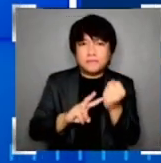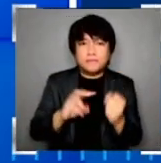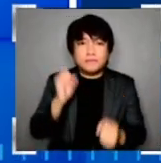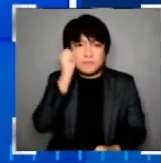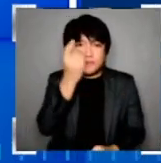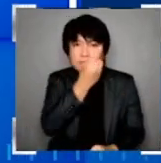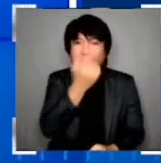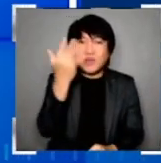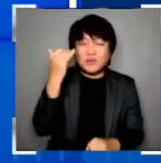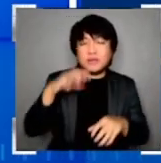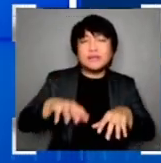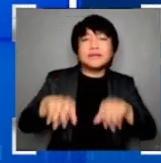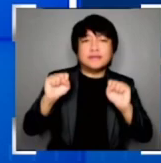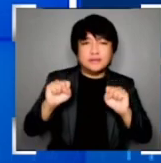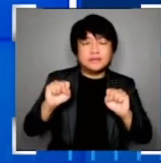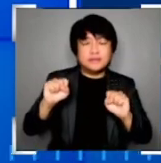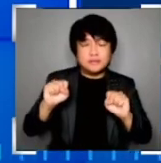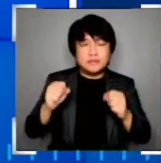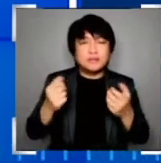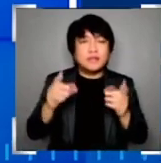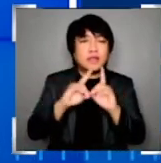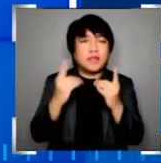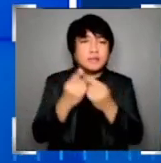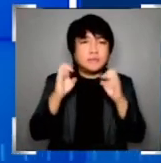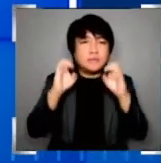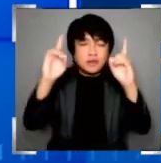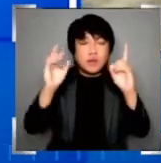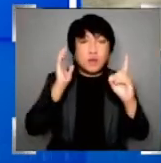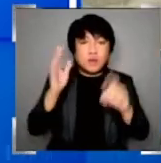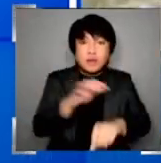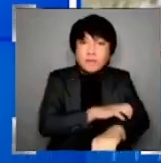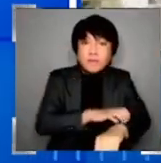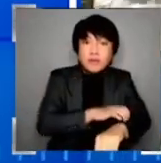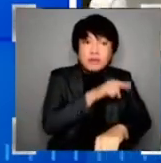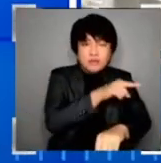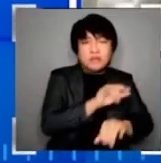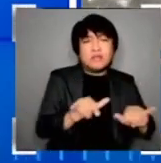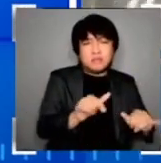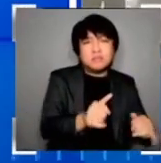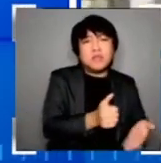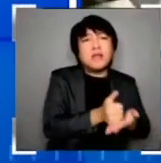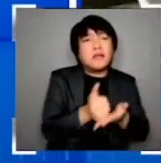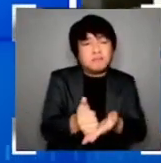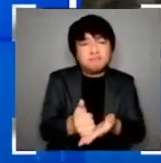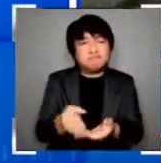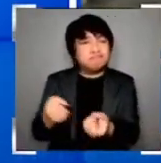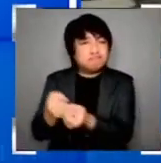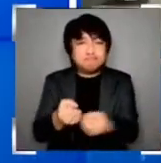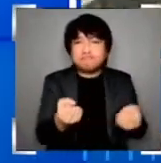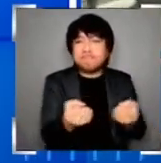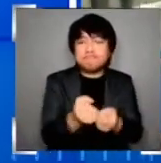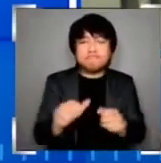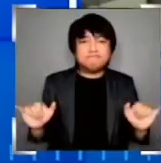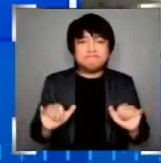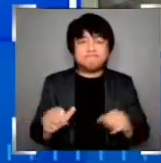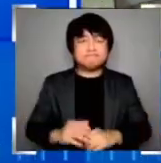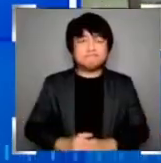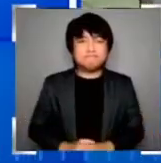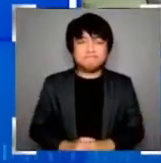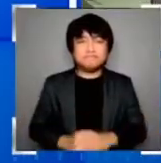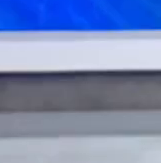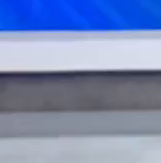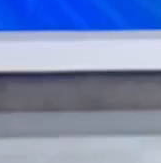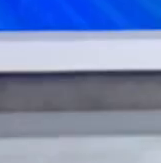para maibigay ang assistance sa mga maapektuhang estudyante. Para sa GMA Integrated News, Oscar Oida ang inyong saksi.